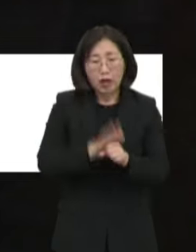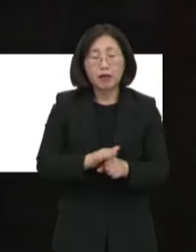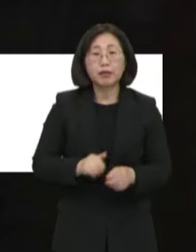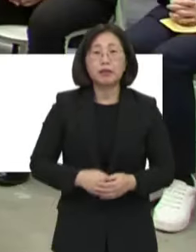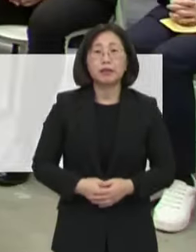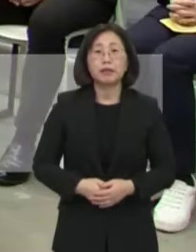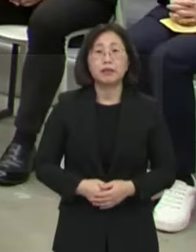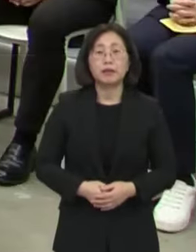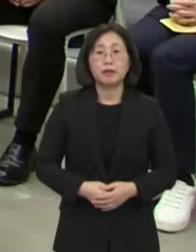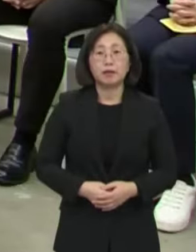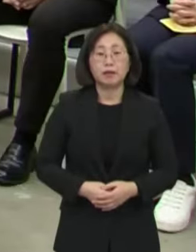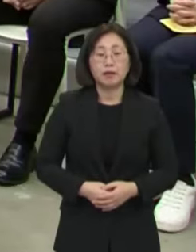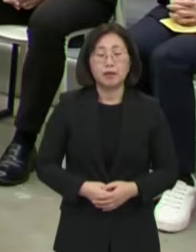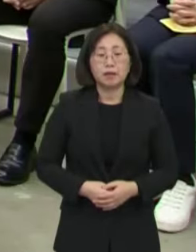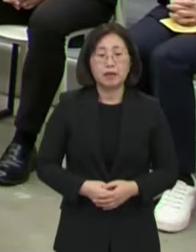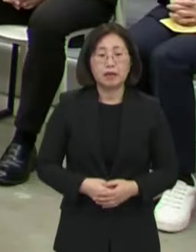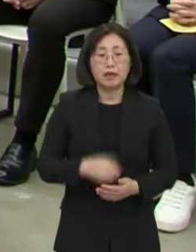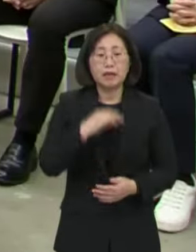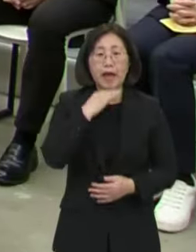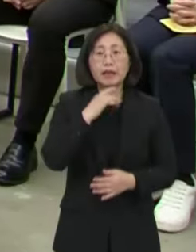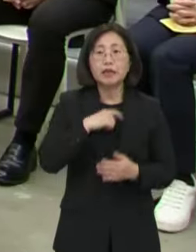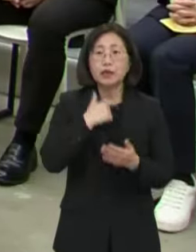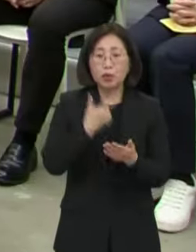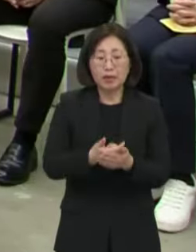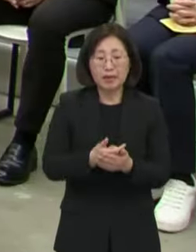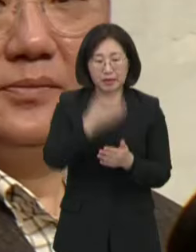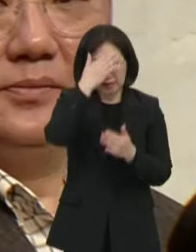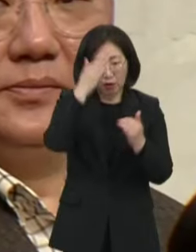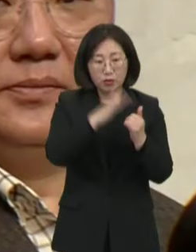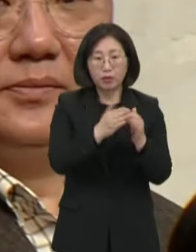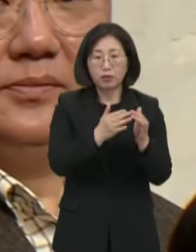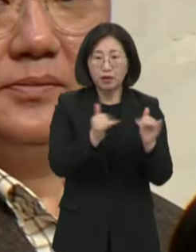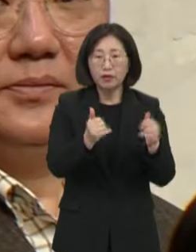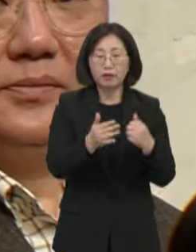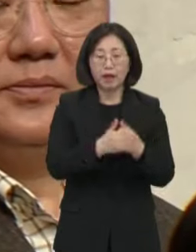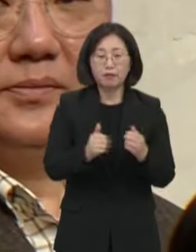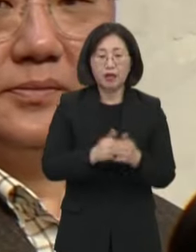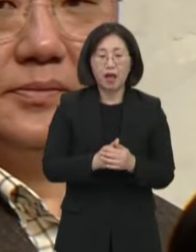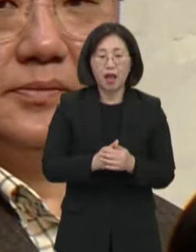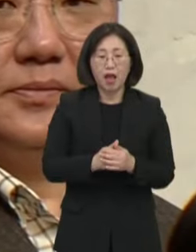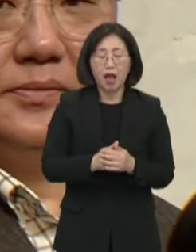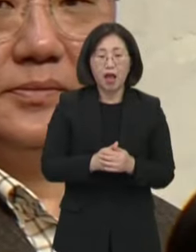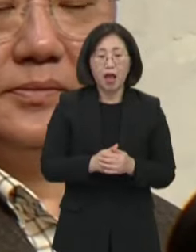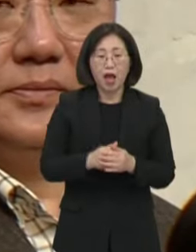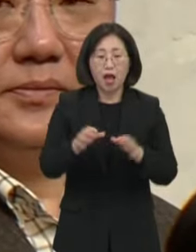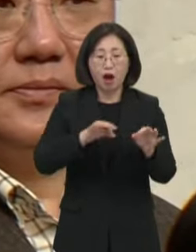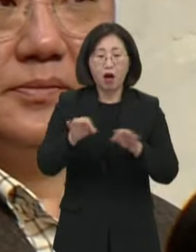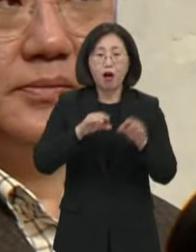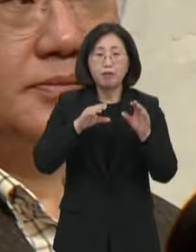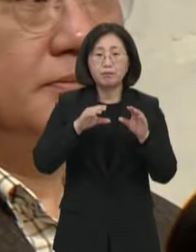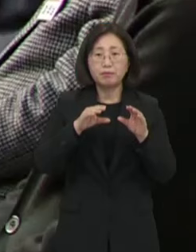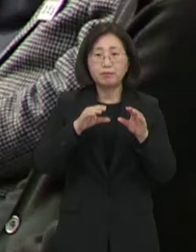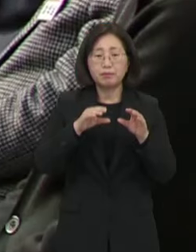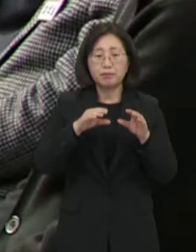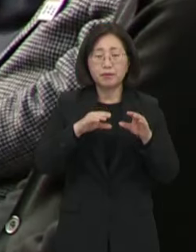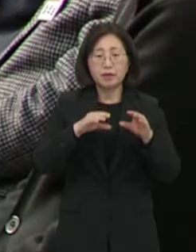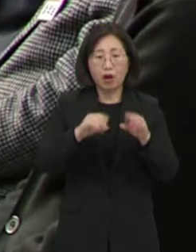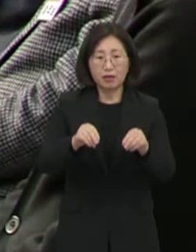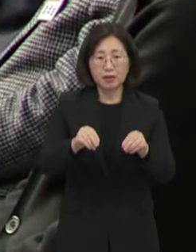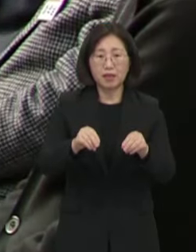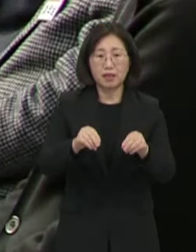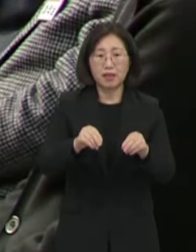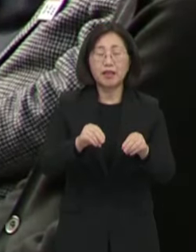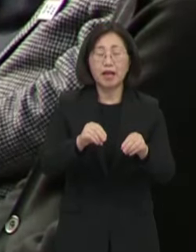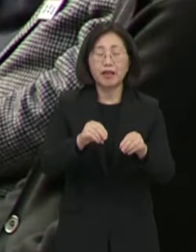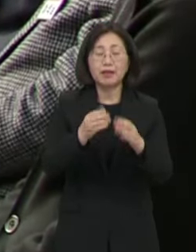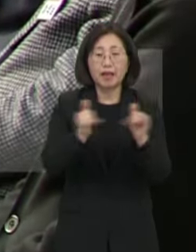억울하죠. 이처럼 나이를 속이는 청소년들 때문에 부당하게 영업정지 처분을 받는 자영업자들이 많아지자 정부가